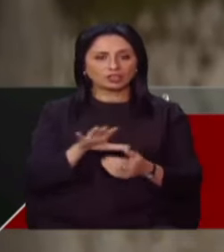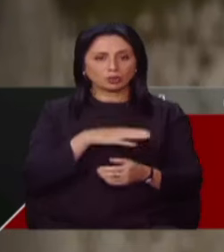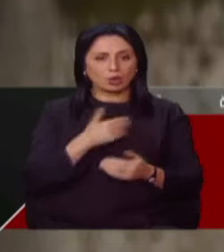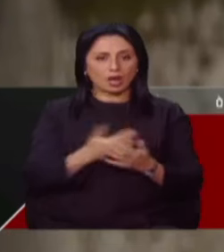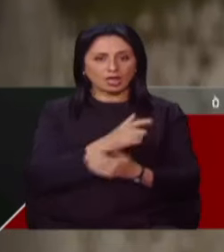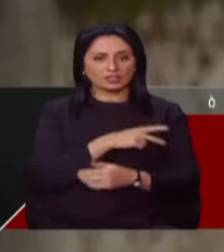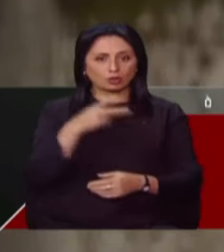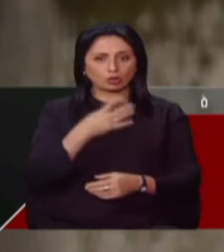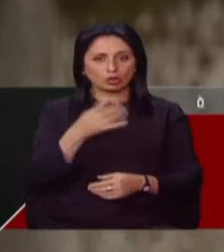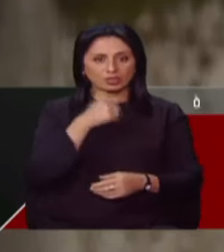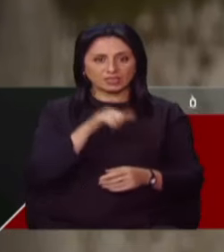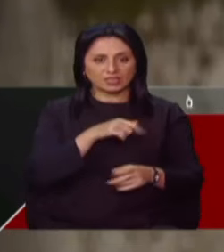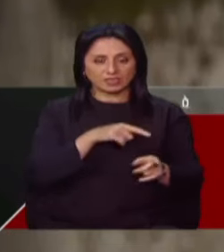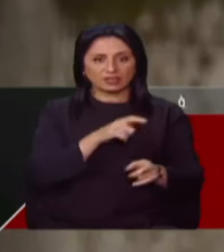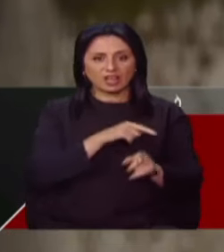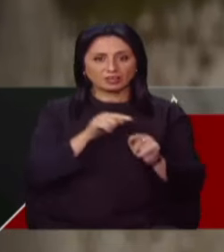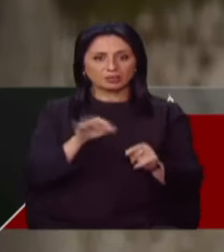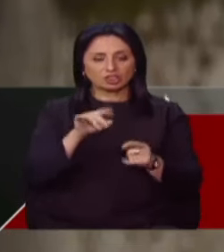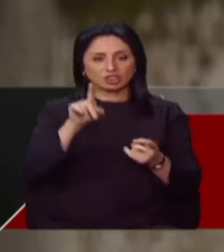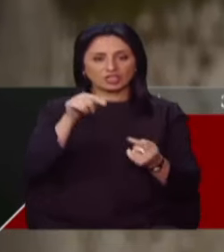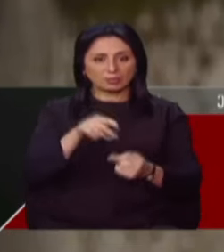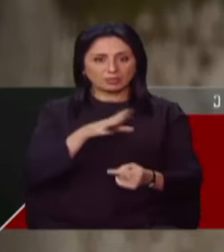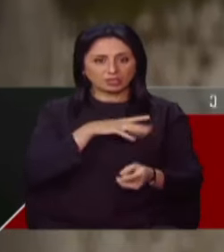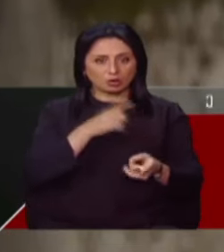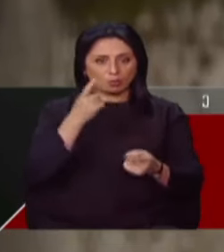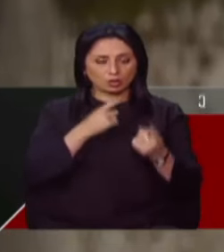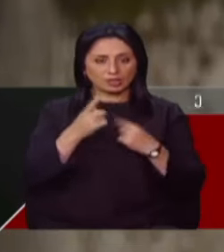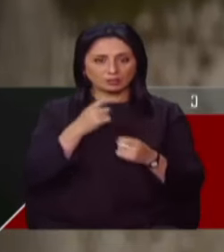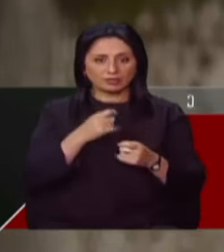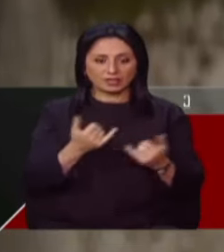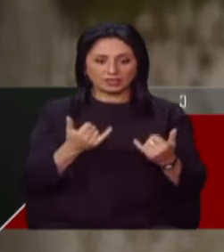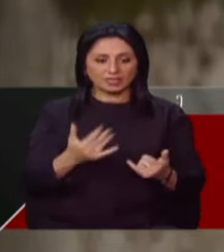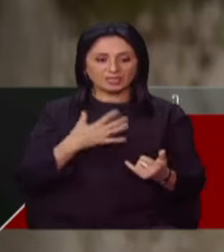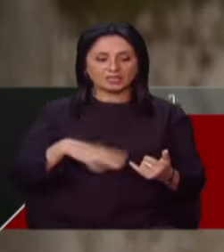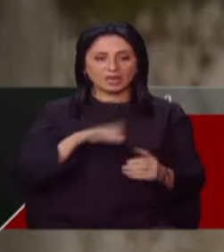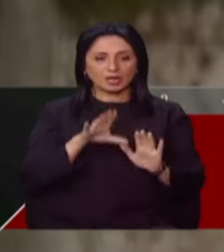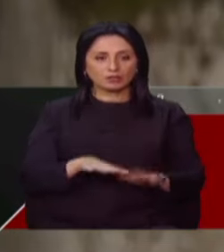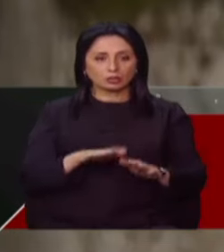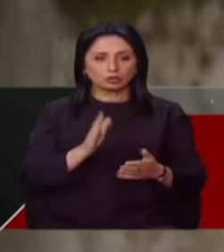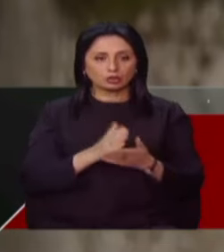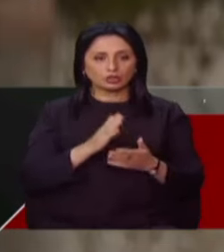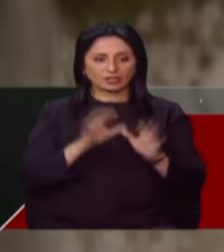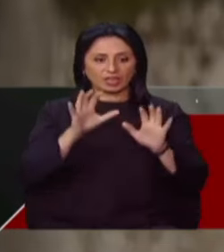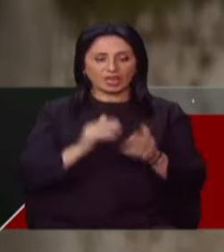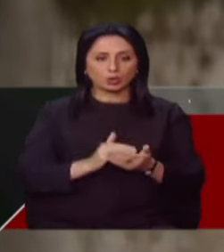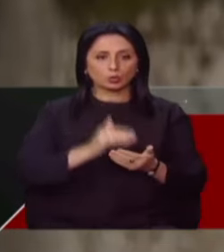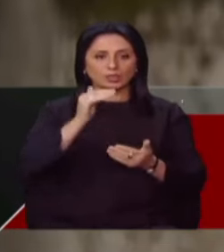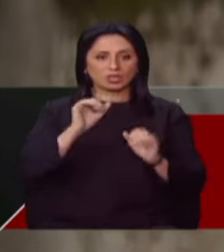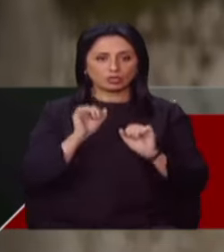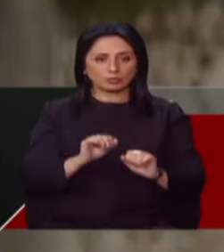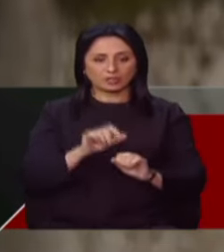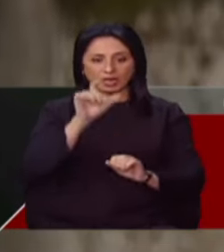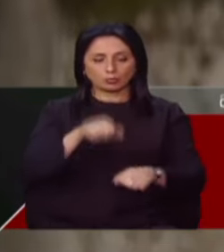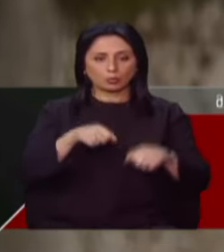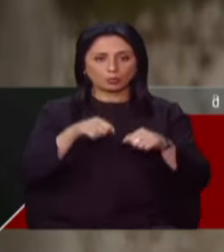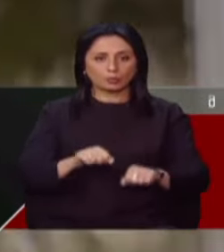ახალ წევრებს 2004 წელს, ანუ გაწევრიანების შესაბამისი მონაცემები გვაქვს. დღეს საქართველოში არის კანონის უზანაესობა დაცული,